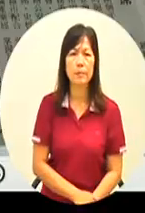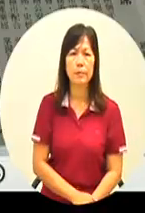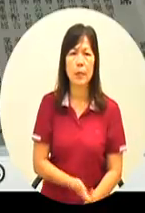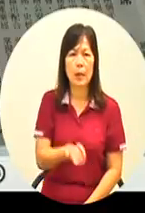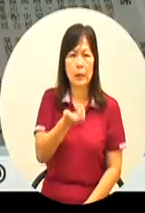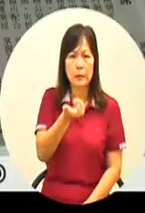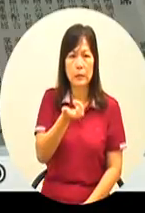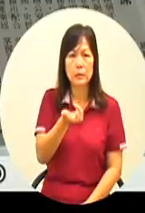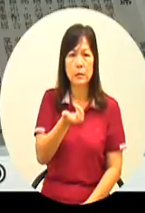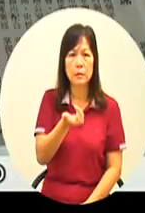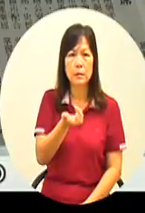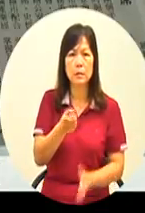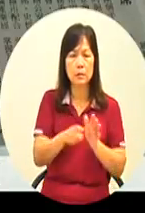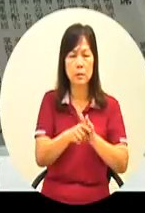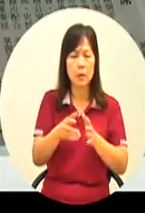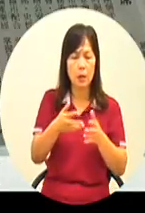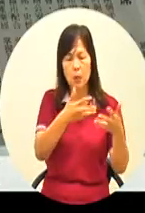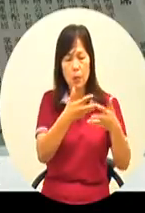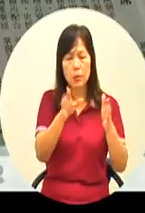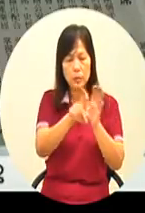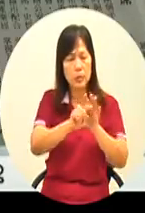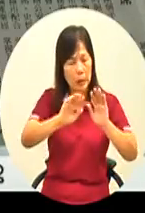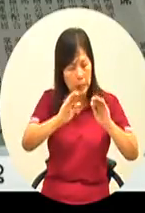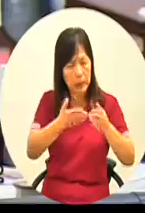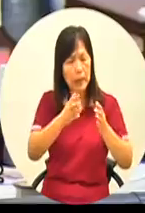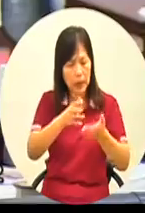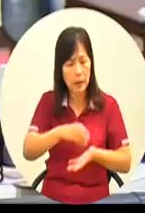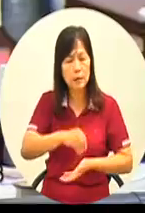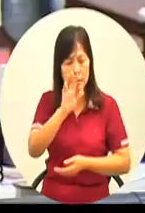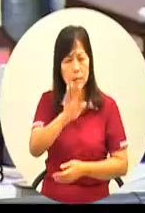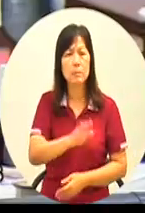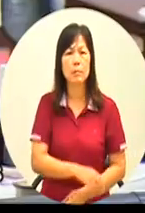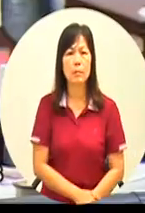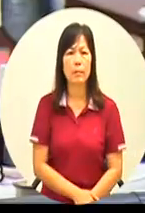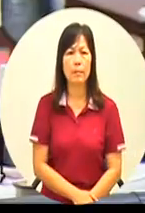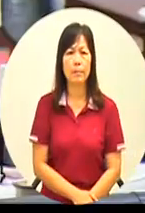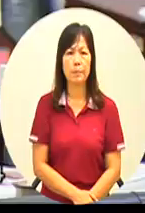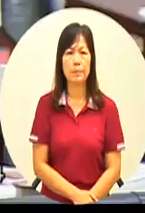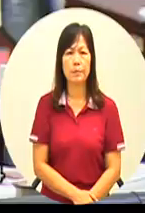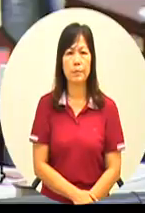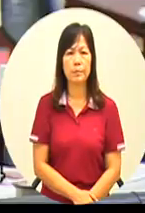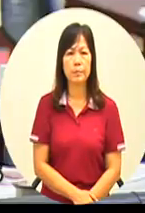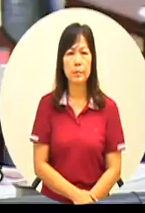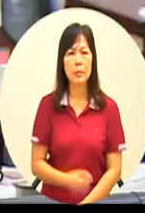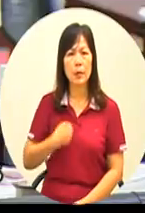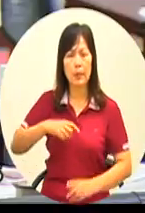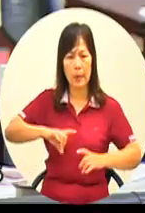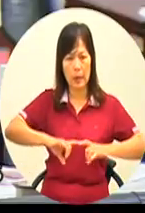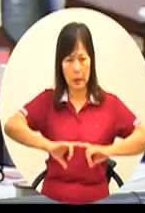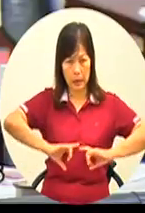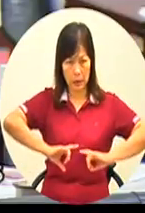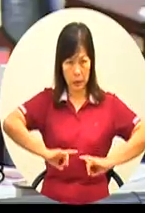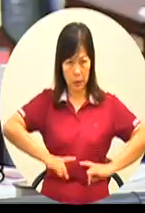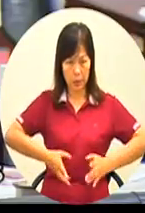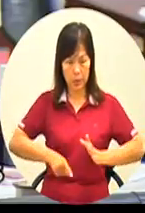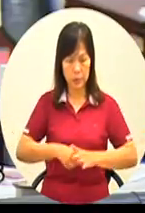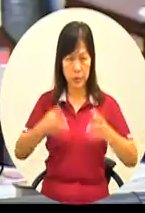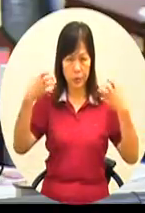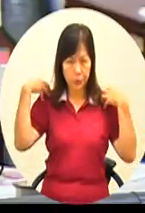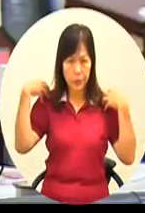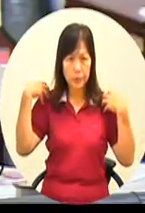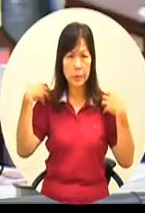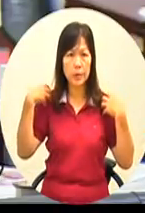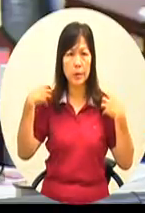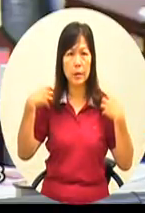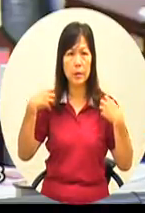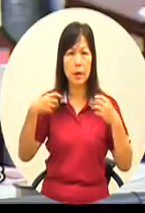次的部门质询，我也约略有提到了，哈，因为我们的国际的一个角色跟国际的